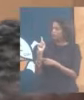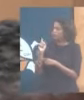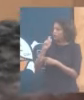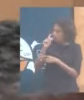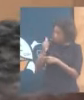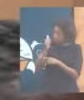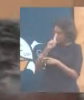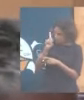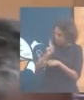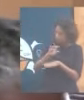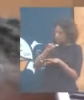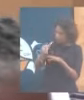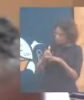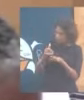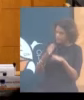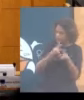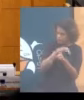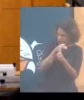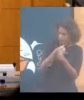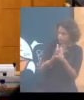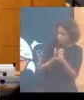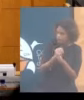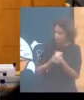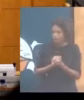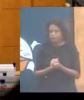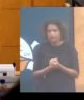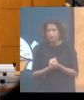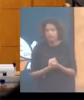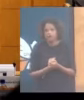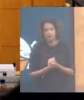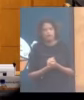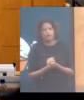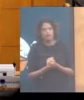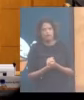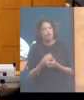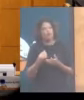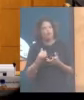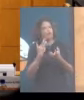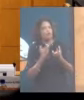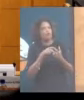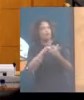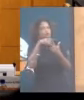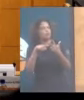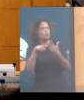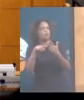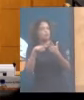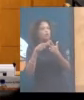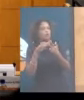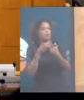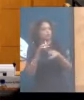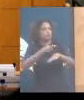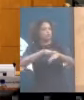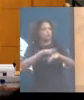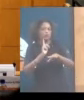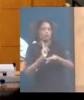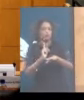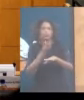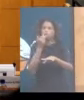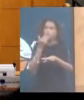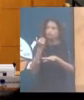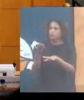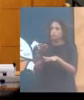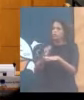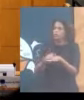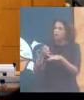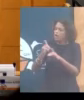Ah, excusez-moi, comme vous voulez. En tout cas, j'avais posé une question sur 3 aspects, donc vous préférez, je les pose les unes après les autres. Je vais vous